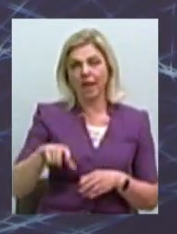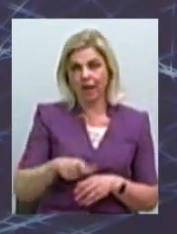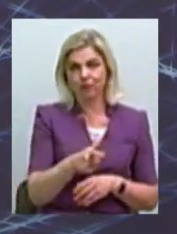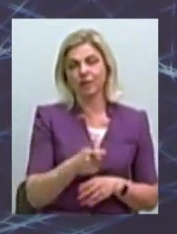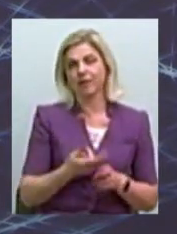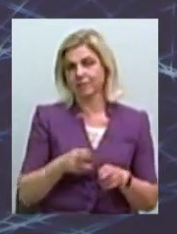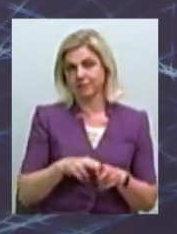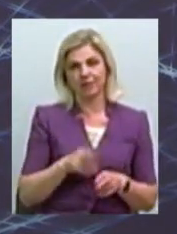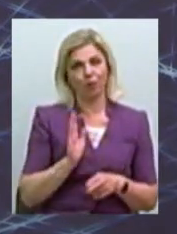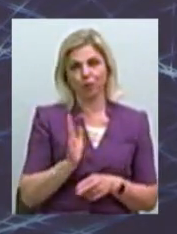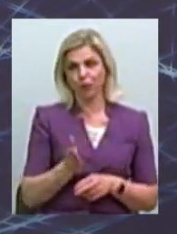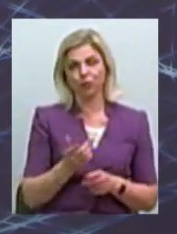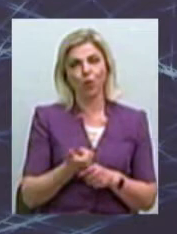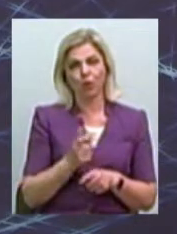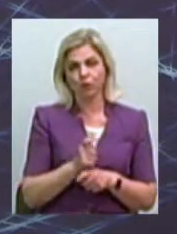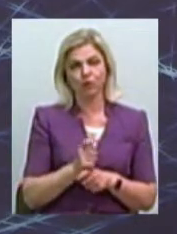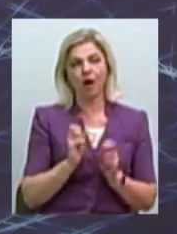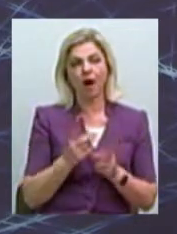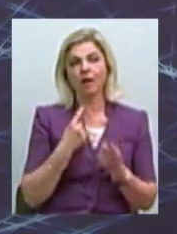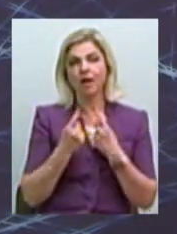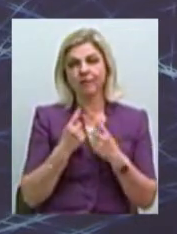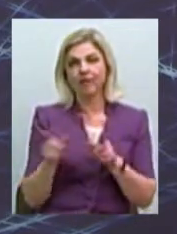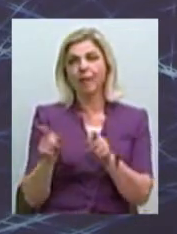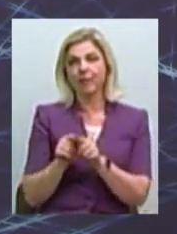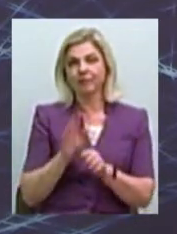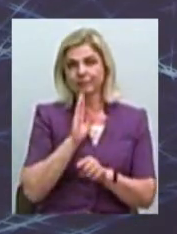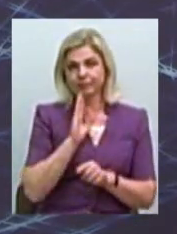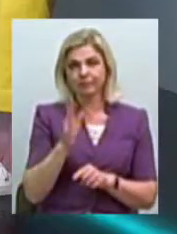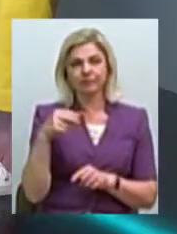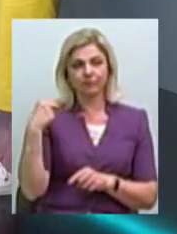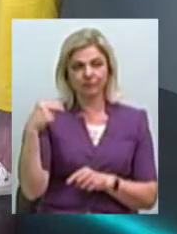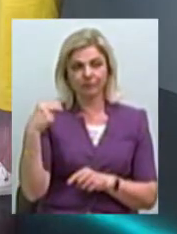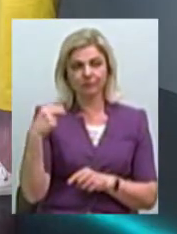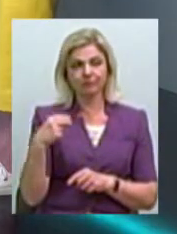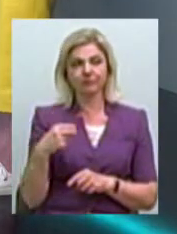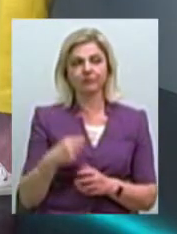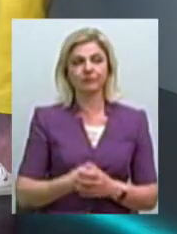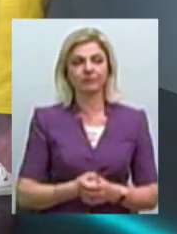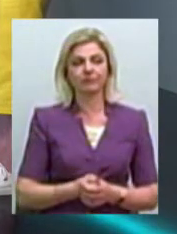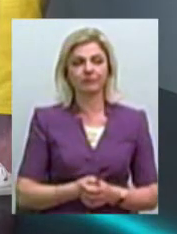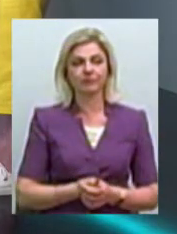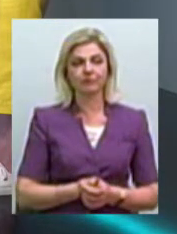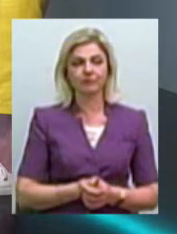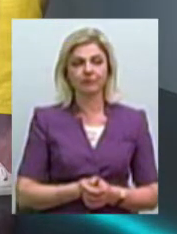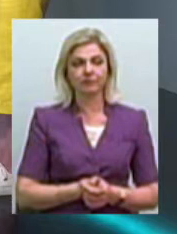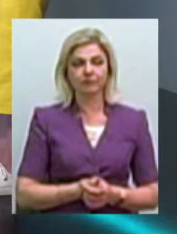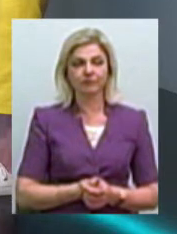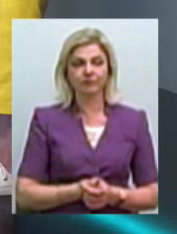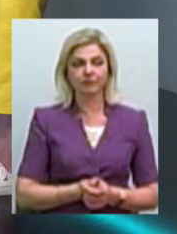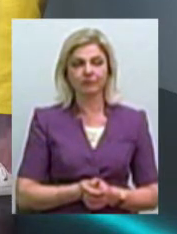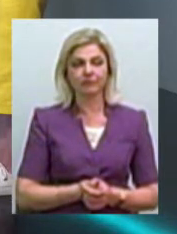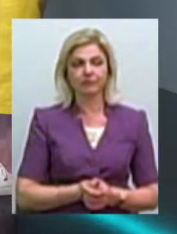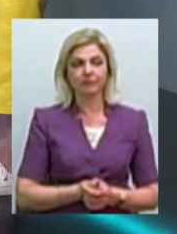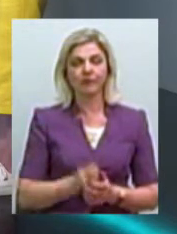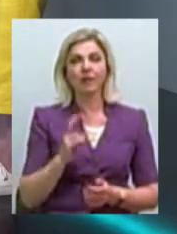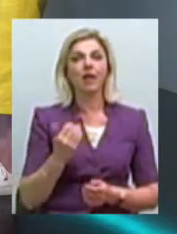це буде досить такий, от як ми розмовляли з Яніною в перерві до початку передачі, що і на